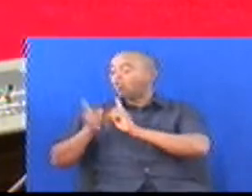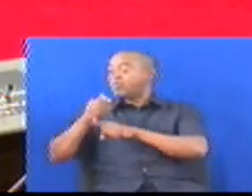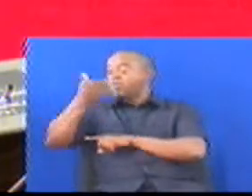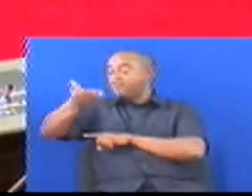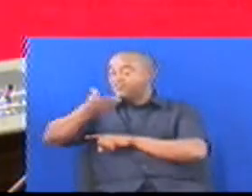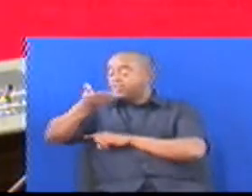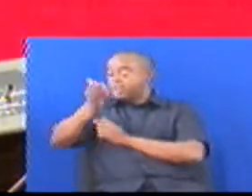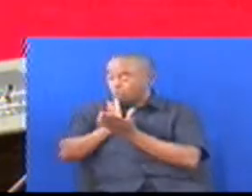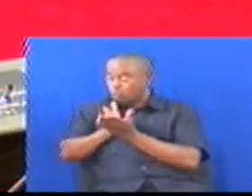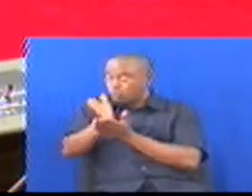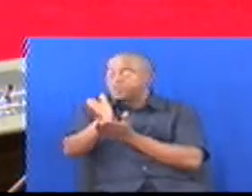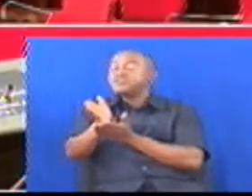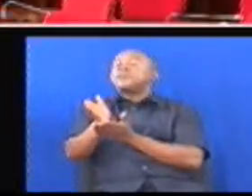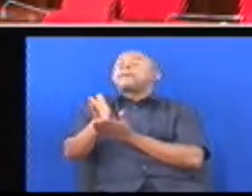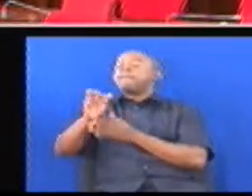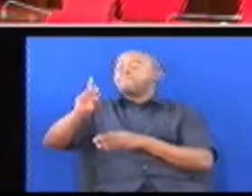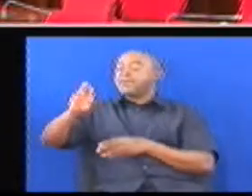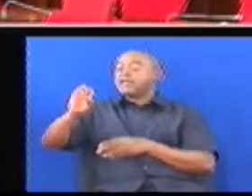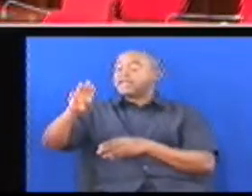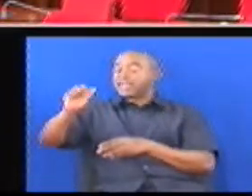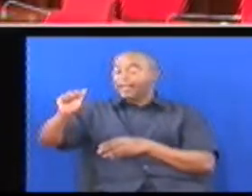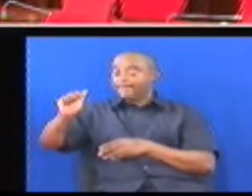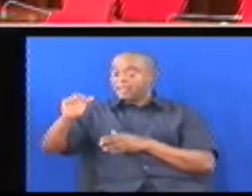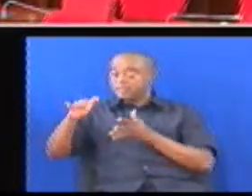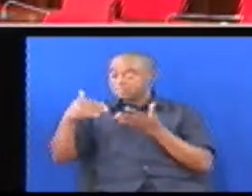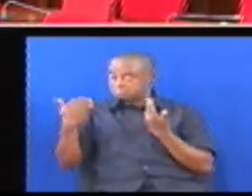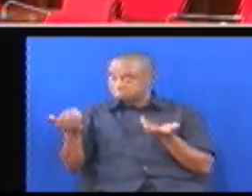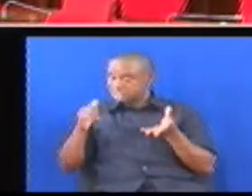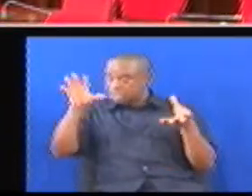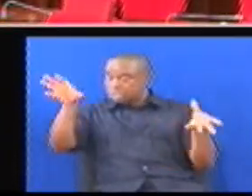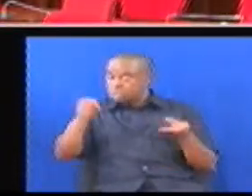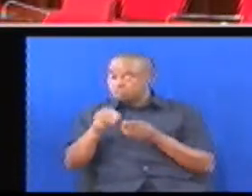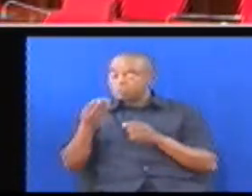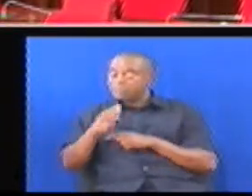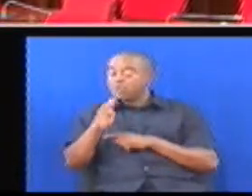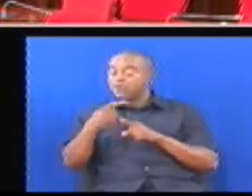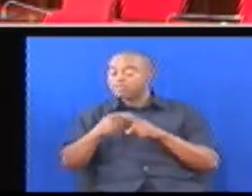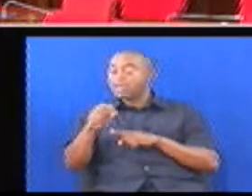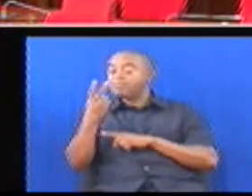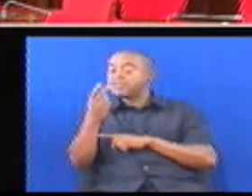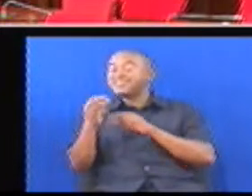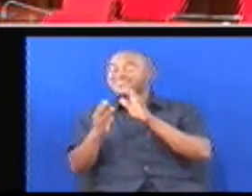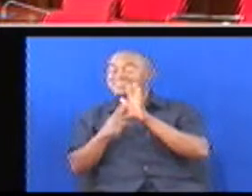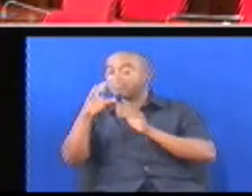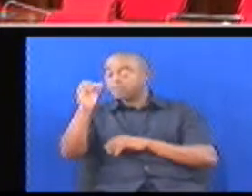kupitia wakala wa nishati vijijini REA ambapo jumla ya shilingi bilioni